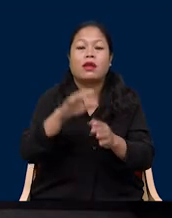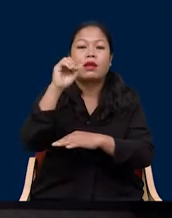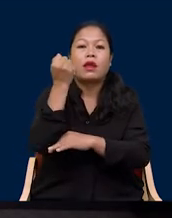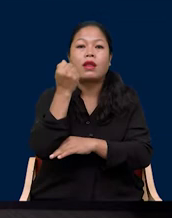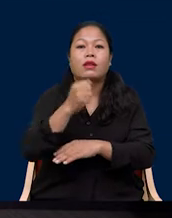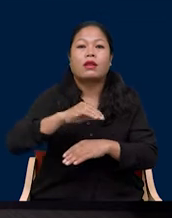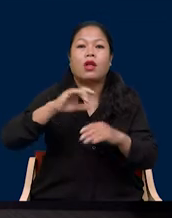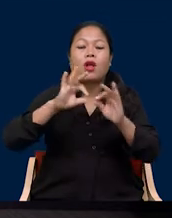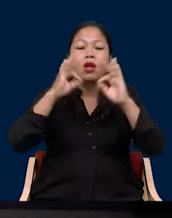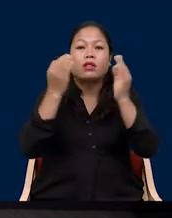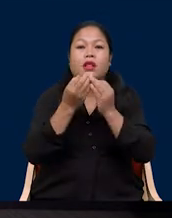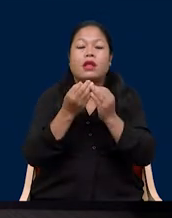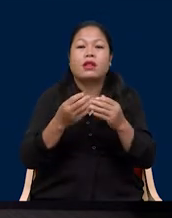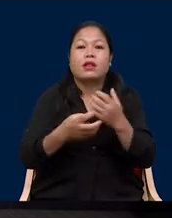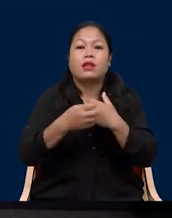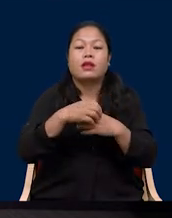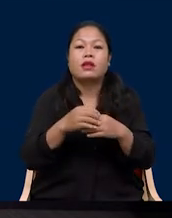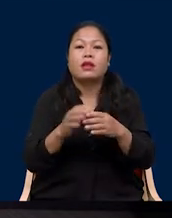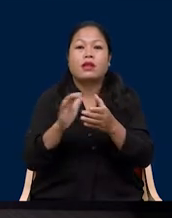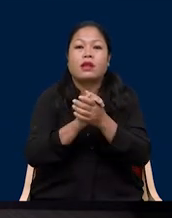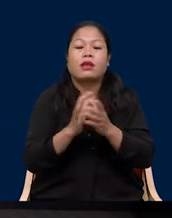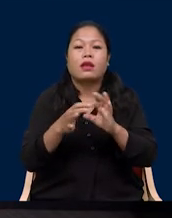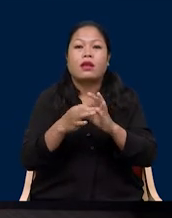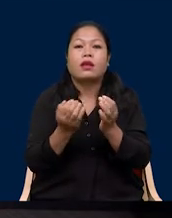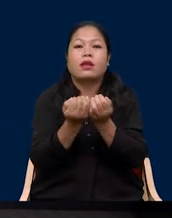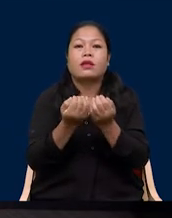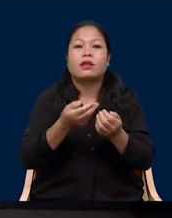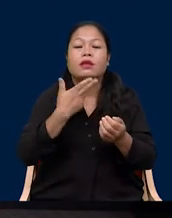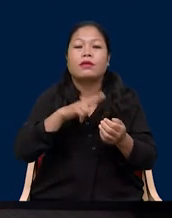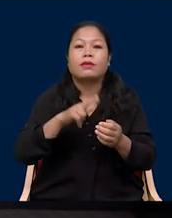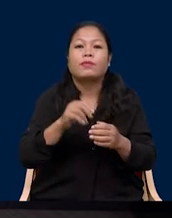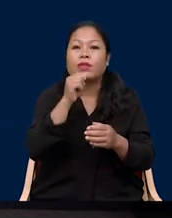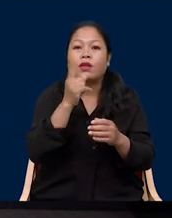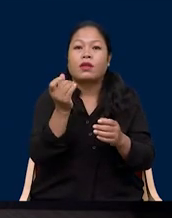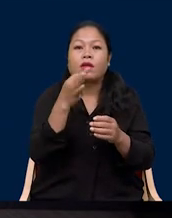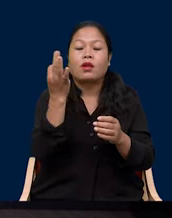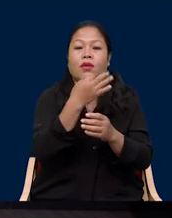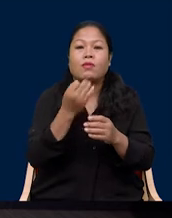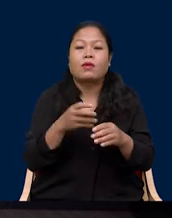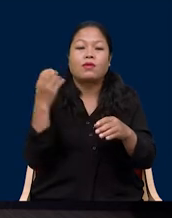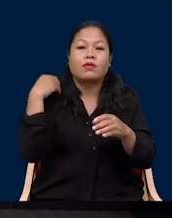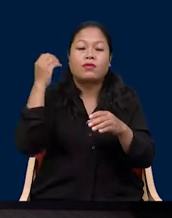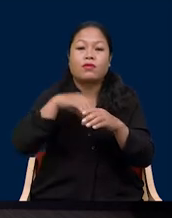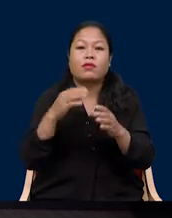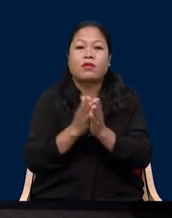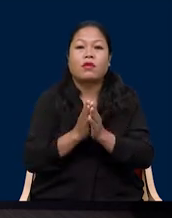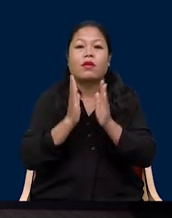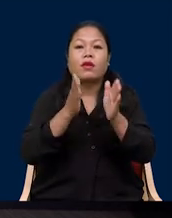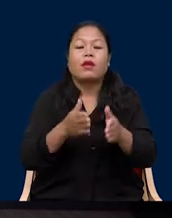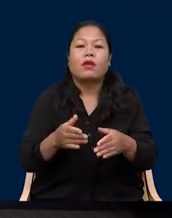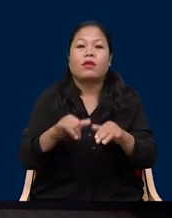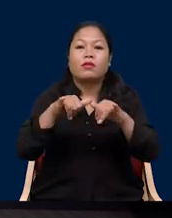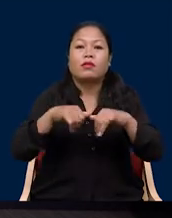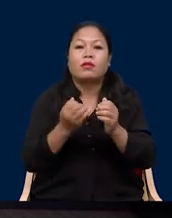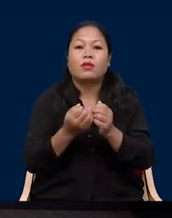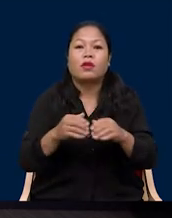अन्तर्राष्ट्रिय साझेदारहरूसँग सहकार्य गर्न चाहन्छ। यसका लागि नेपालले आफ्नो जलवायु सम्मेलनमा सहभागिता हुने मार्ग